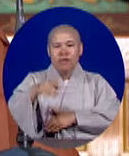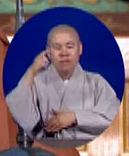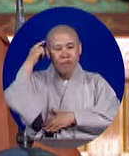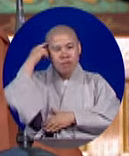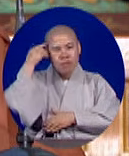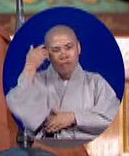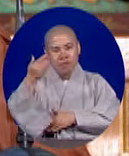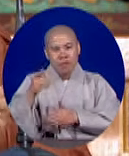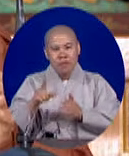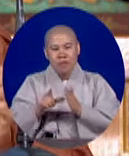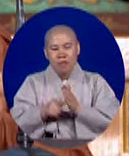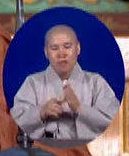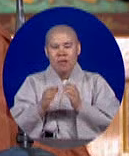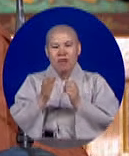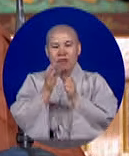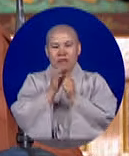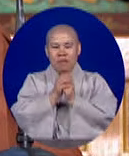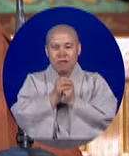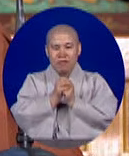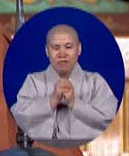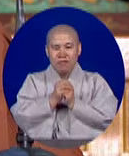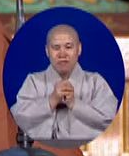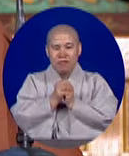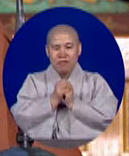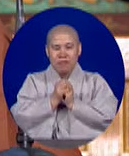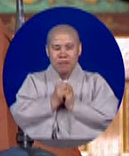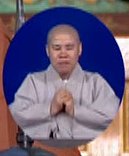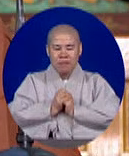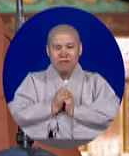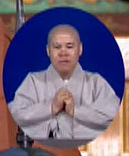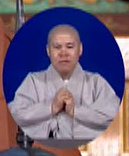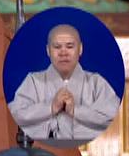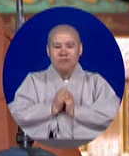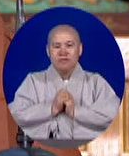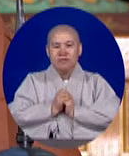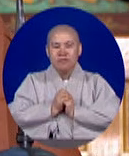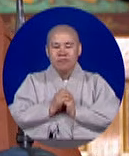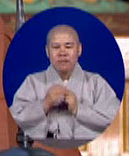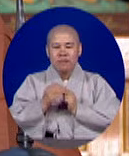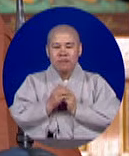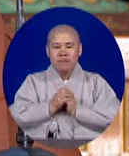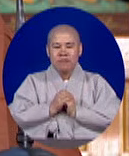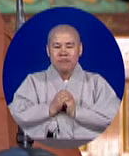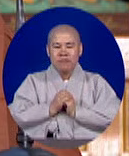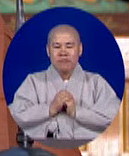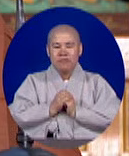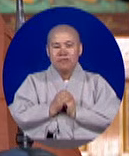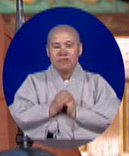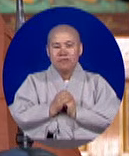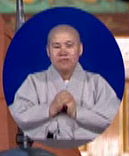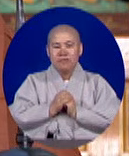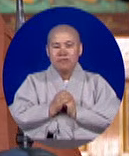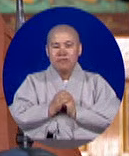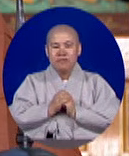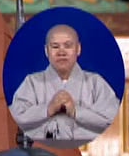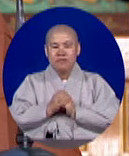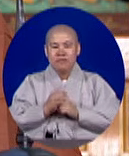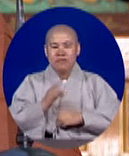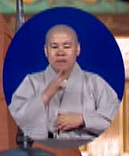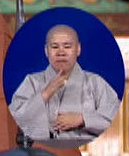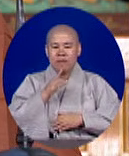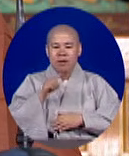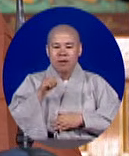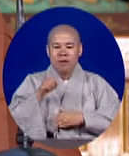그러니까 두 손을 딱 모아서 가슴에 딱 대고 지제자리니라. 다만 이